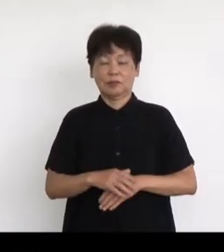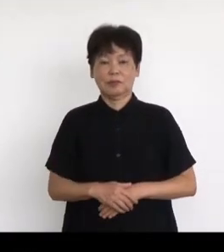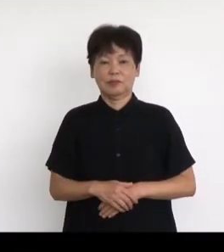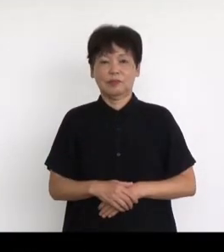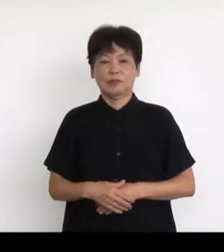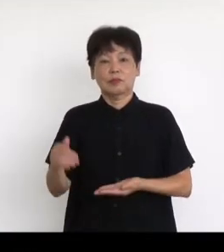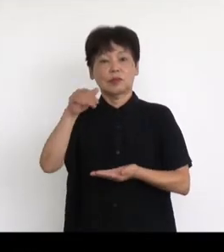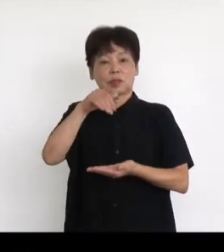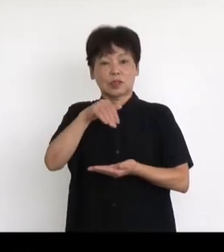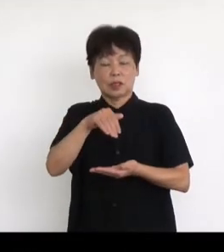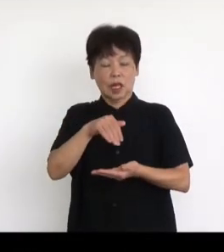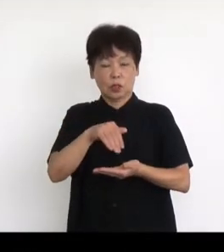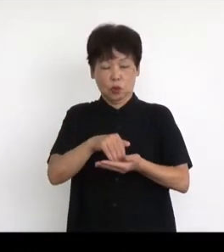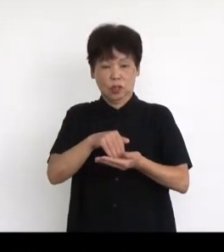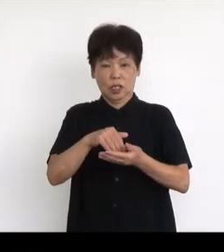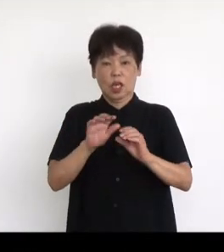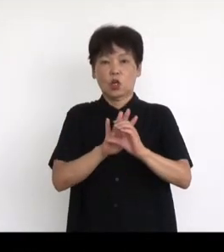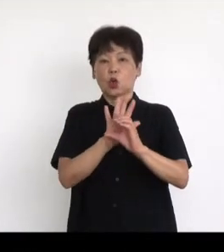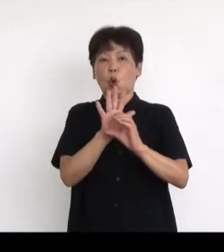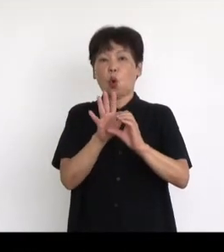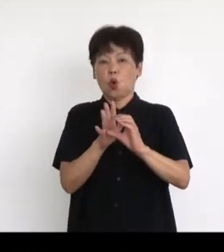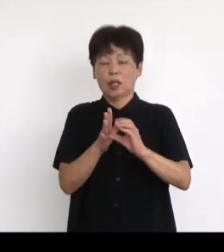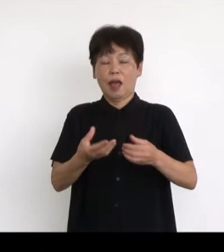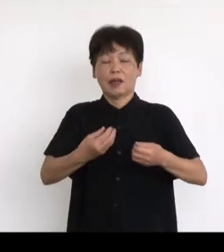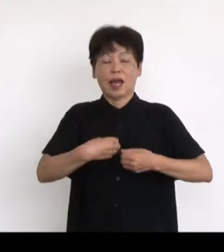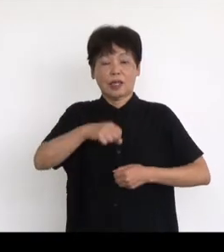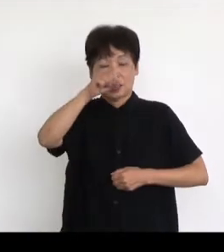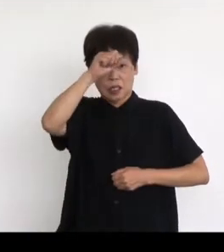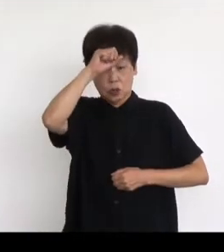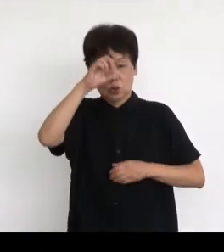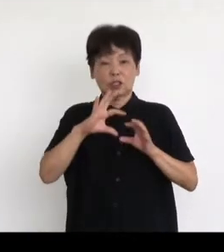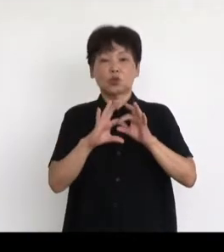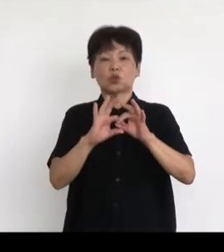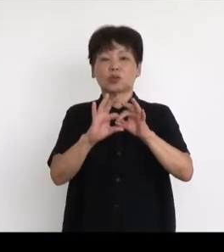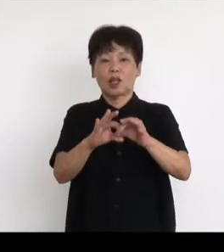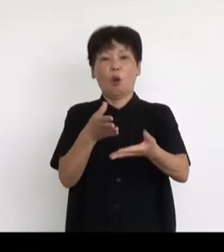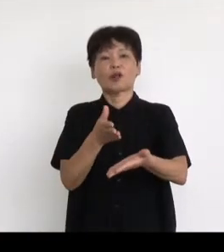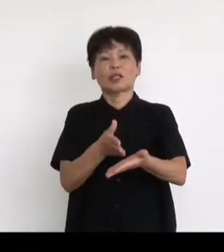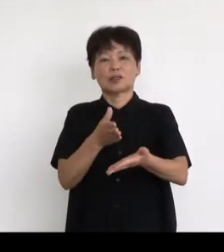最後に新型コロナウイルス感染症についてです。